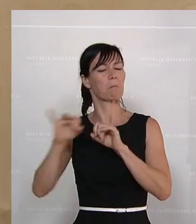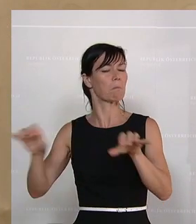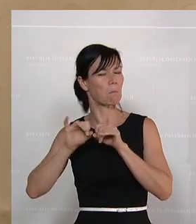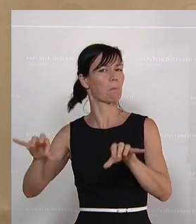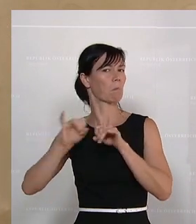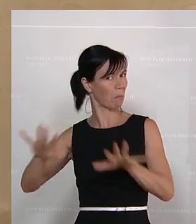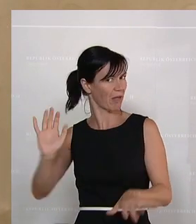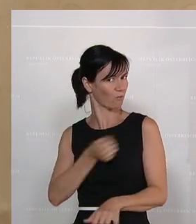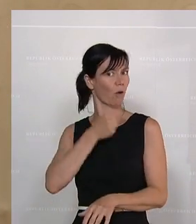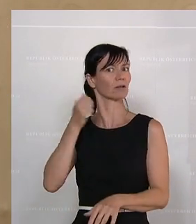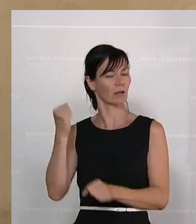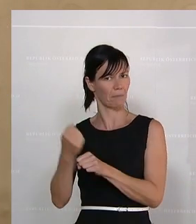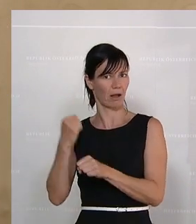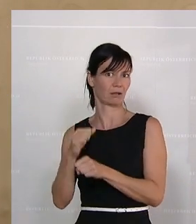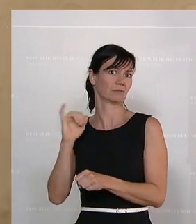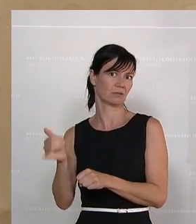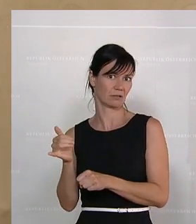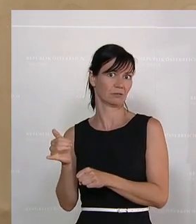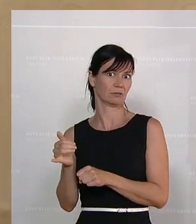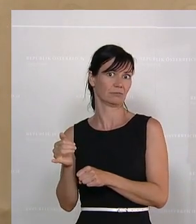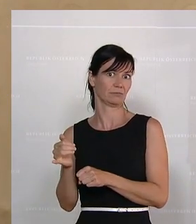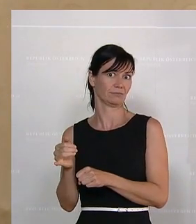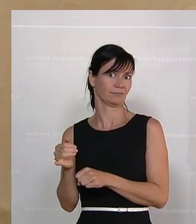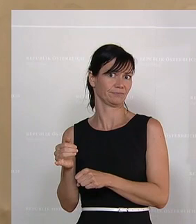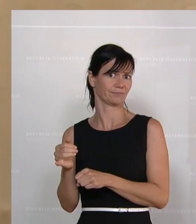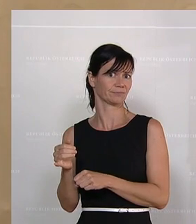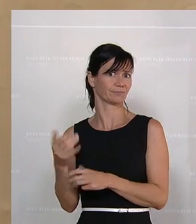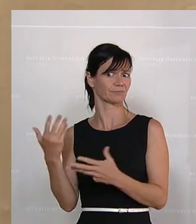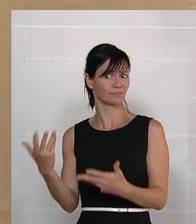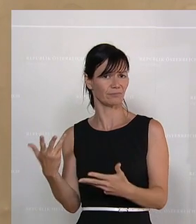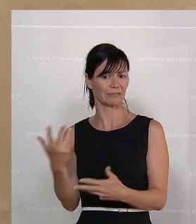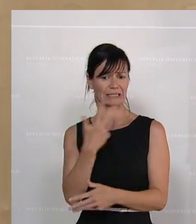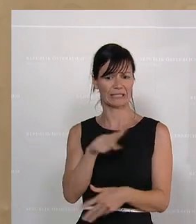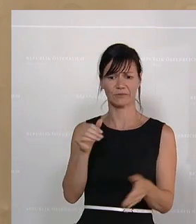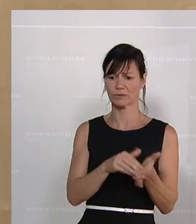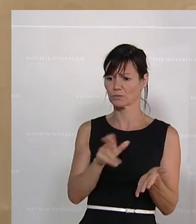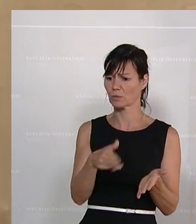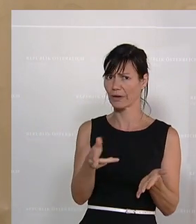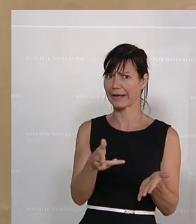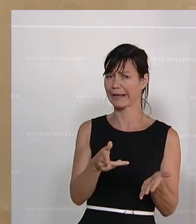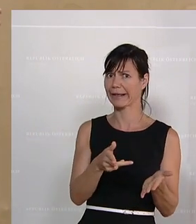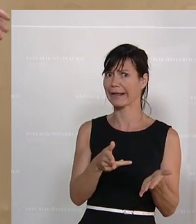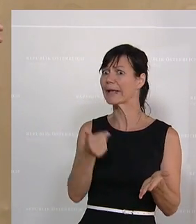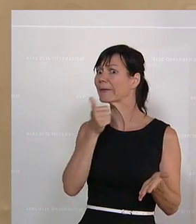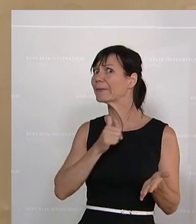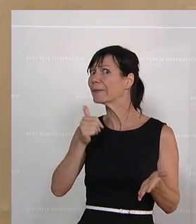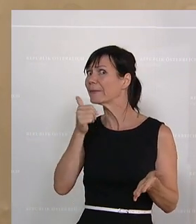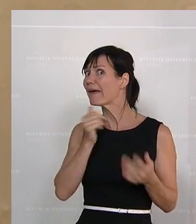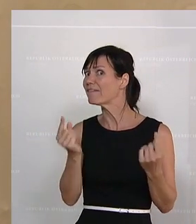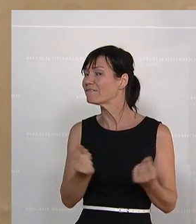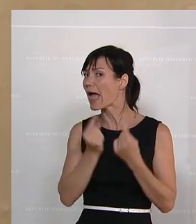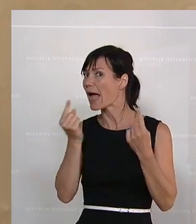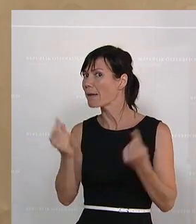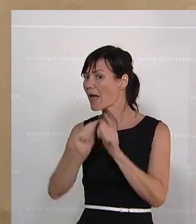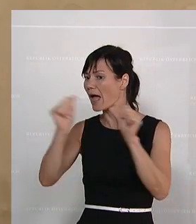so weiter und warum es jetzt ausschaut also nicht nur dass die 300.000 euro in die grüne werbeagentur geflossen